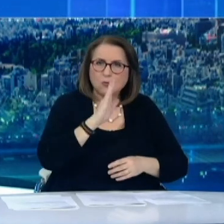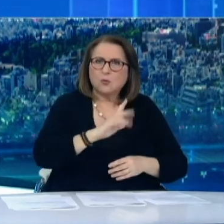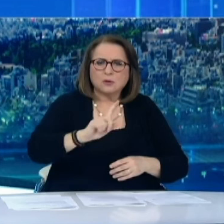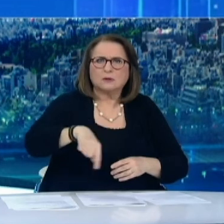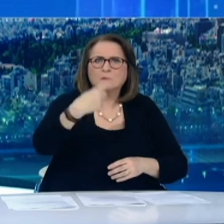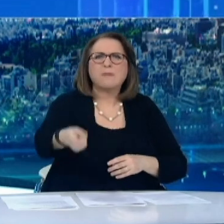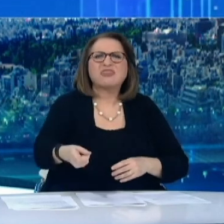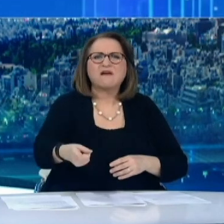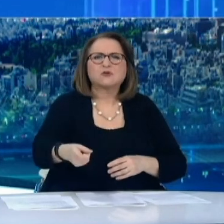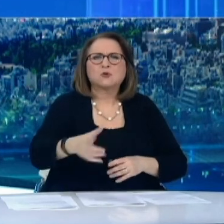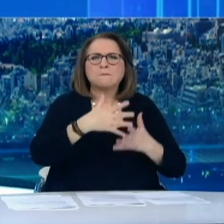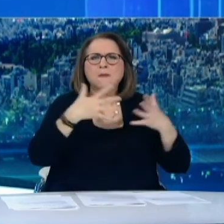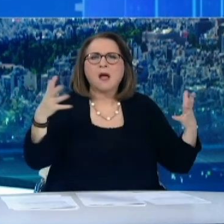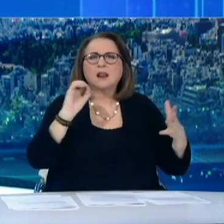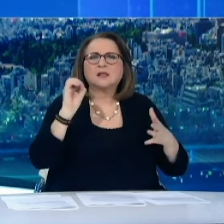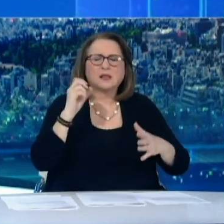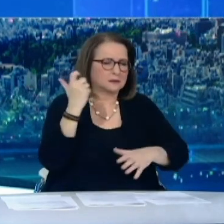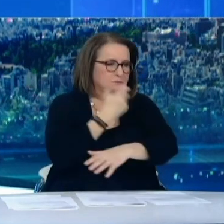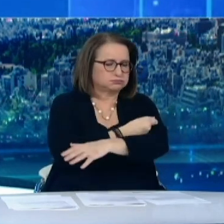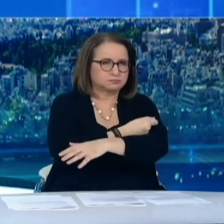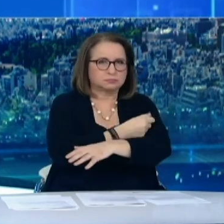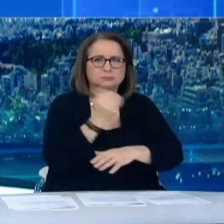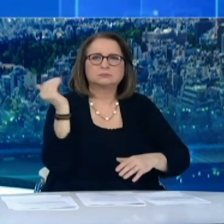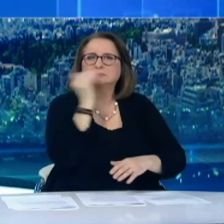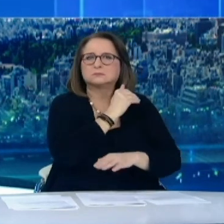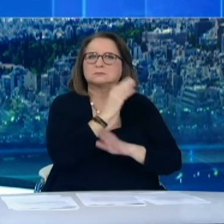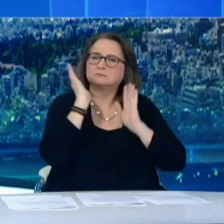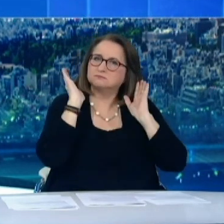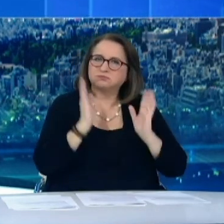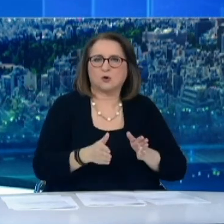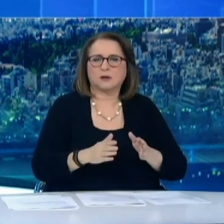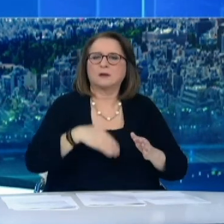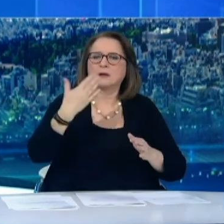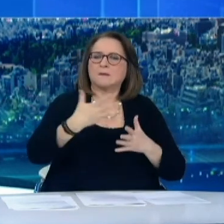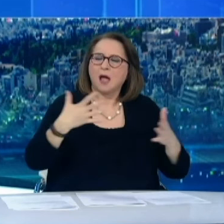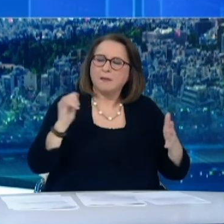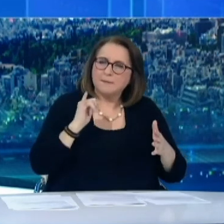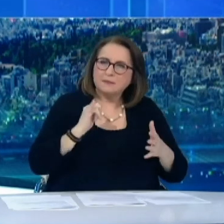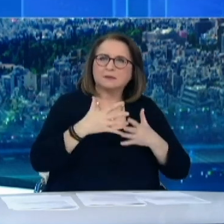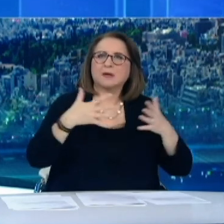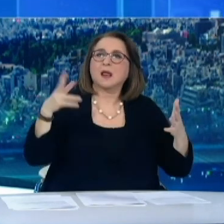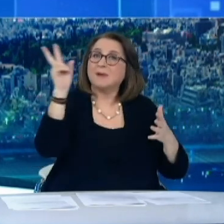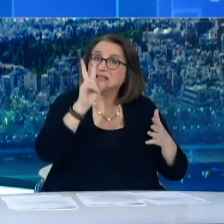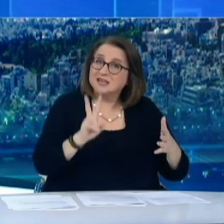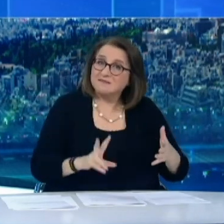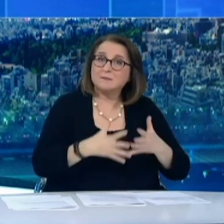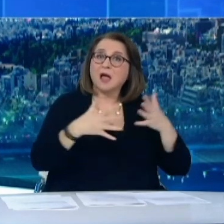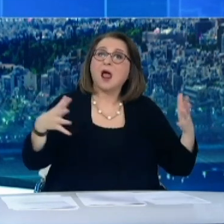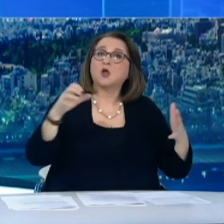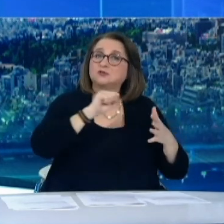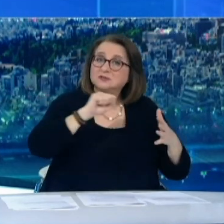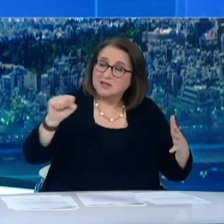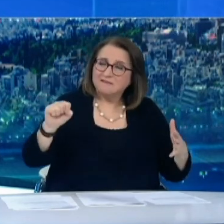επόμενη μέρα, τη Μεγάλη Τετάρτη, καθώς και τις επόμενες μέρες, Μεγάλη Πέμπτη, Μεγάλη Παρασκευή, Μεγάλο Σάββατο και Δευτέρα του